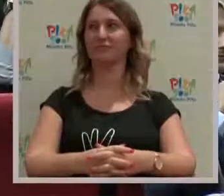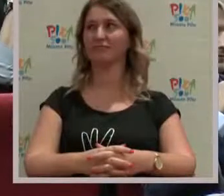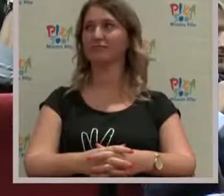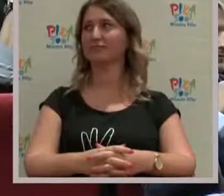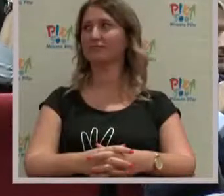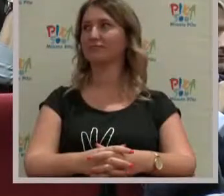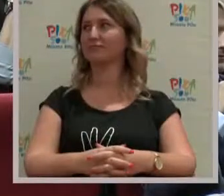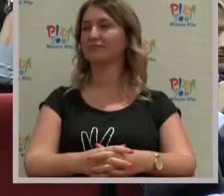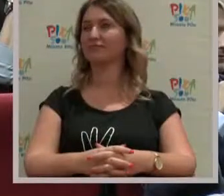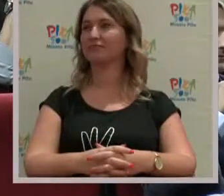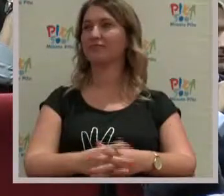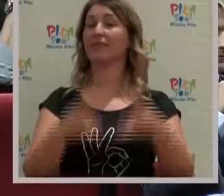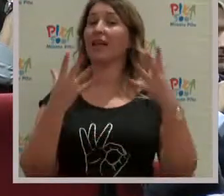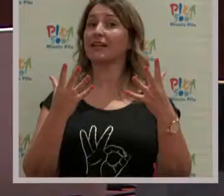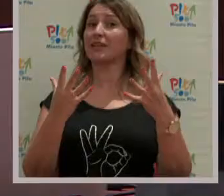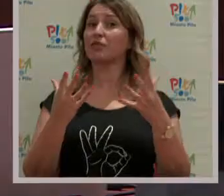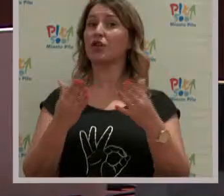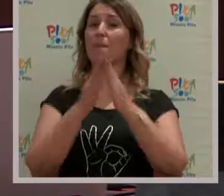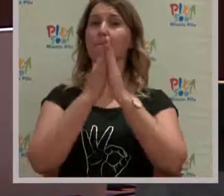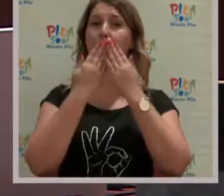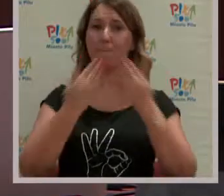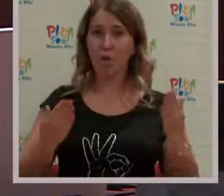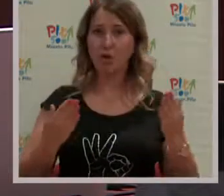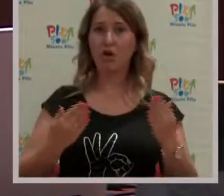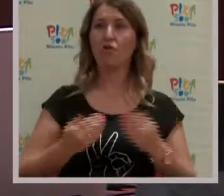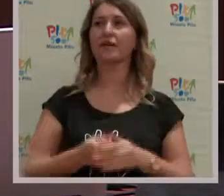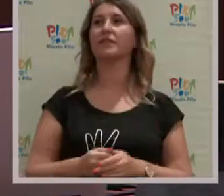Chcemy również wyrazić podziękowania Pilskim Spółkom,